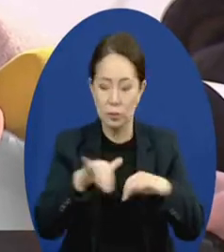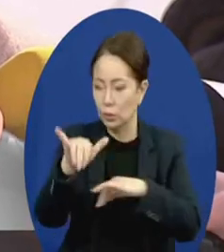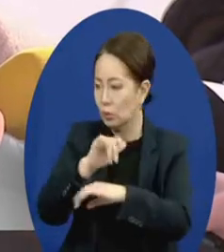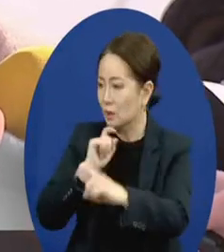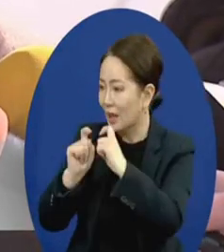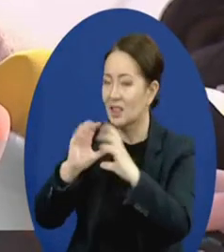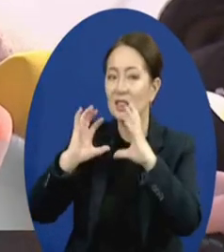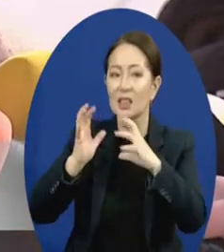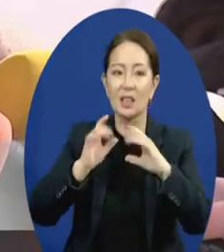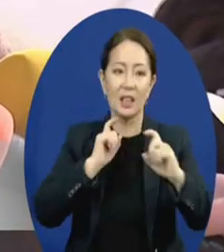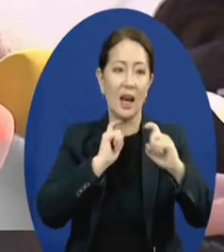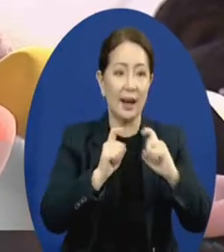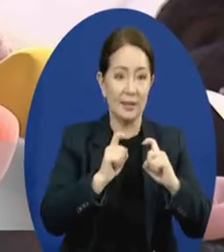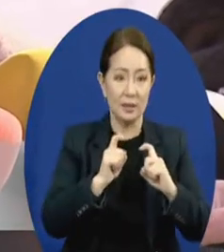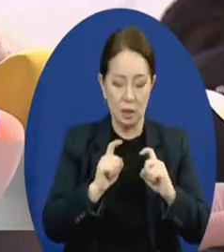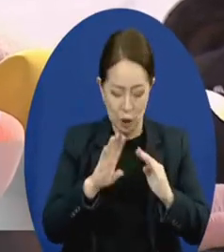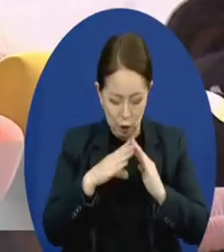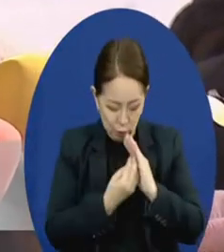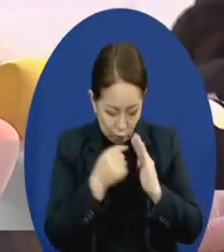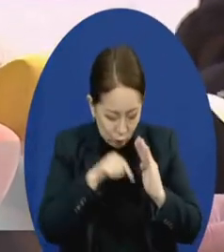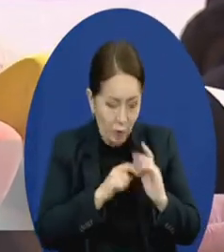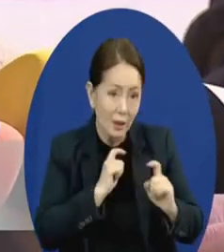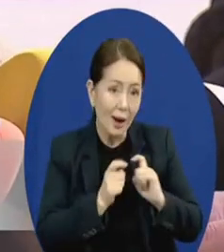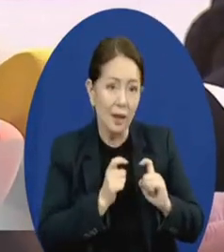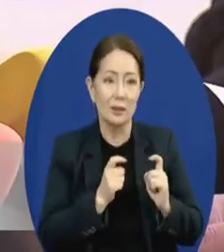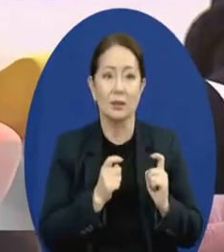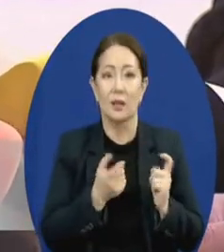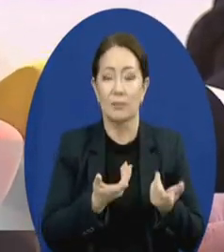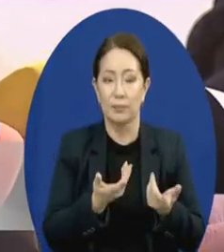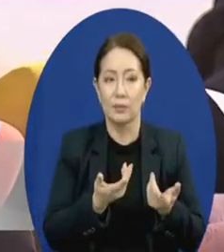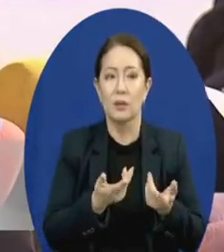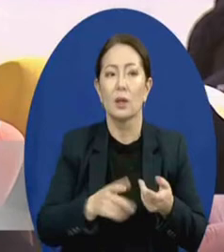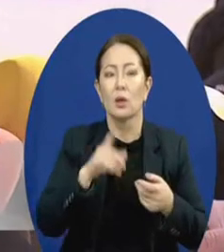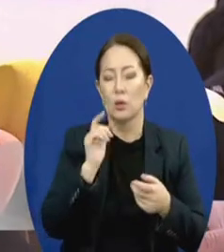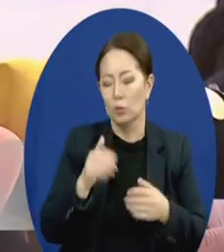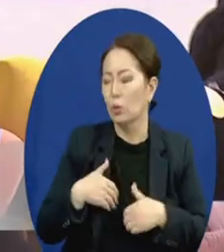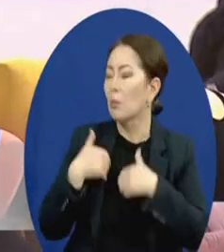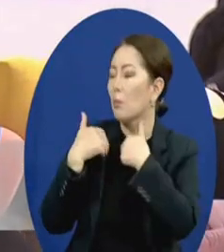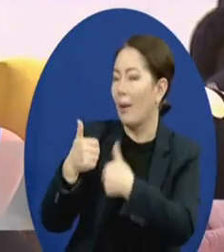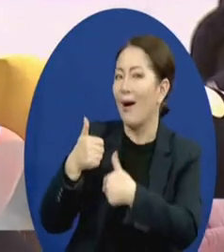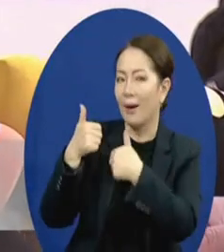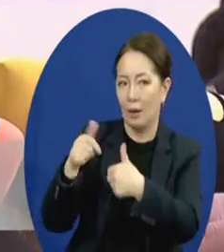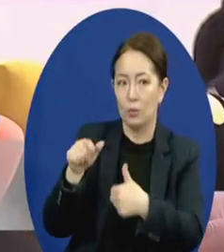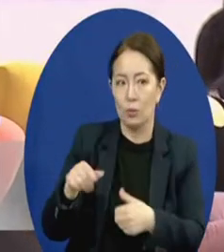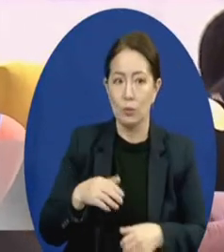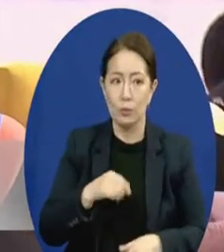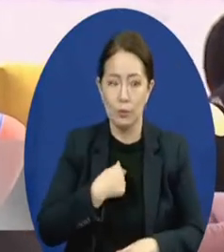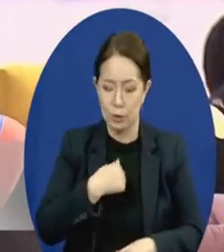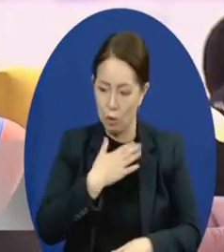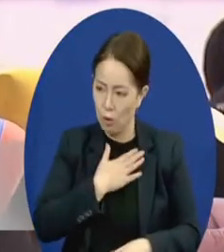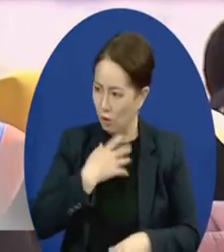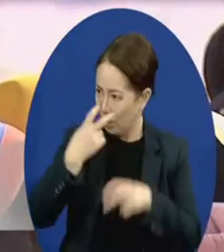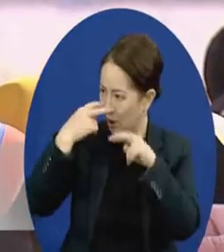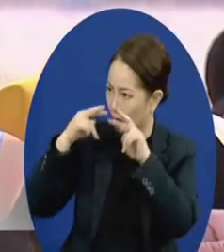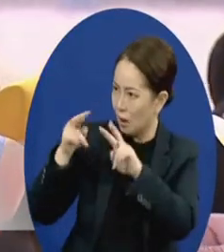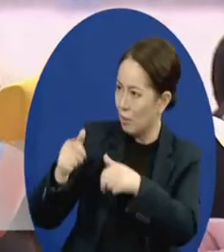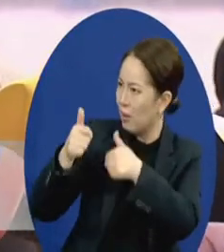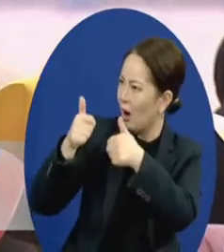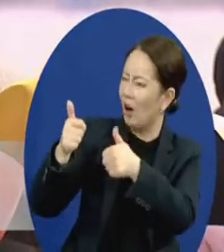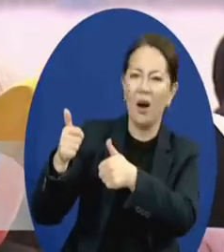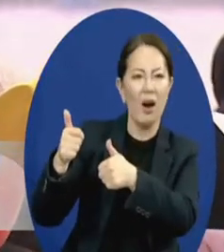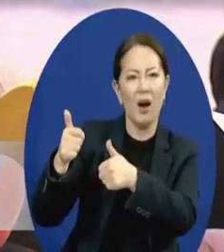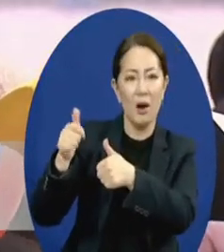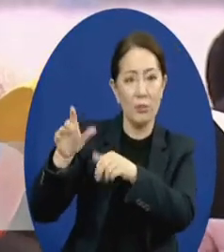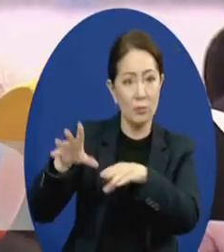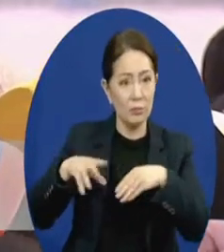нийтэд харьцах. Тэгээ бүрд очихлах юм бол гэр бүл дотроо харьцах харьцаа. Энэ болгон дээр бол бахархал. Би өөрөө бахарах юмтай байж, би бусдыг